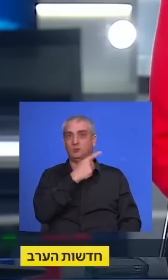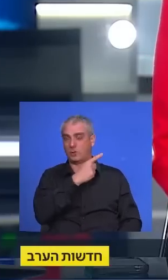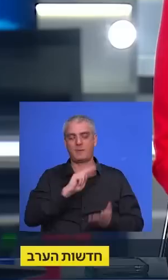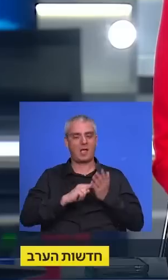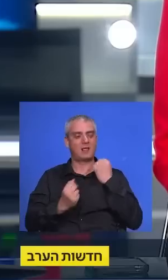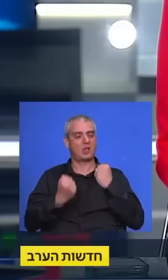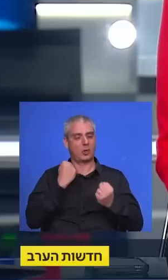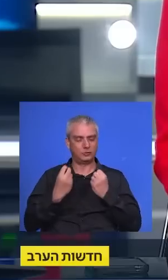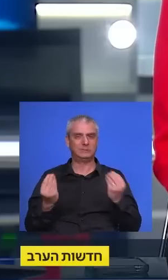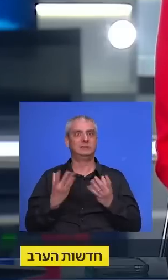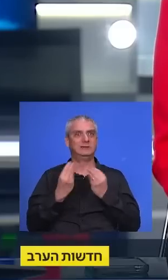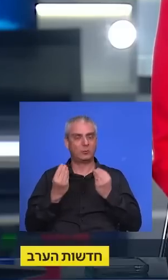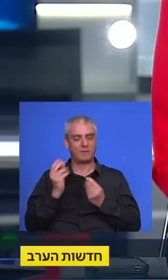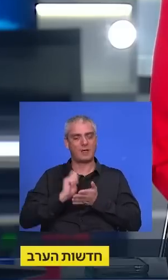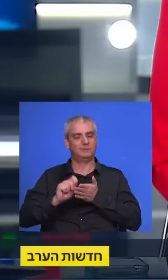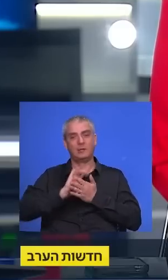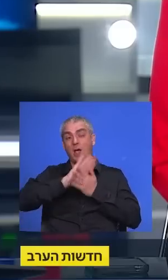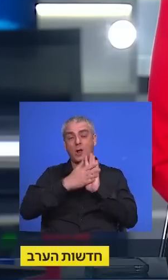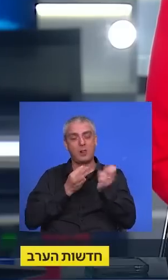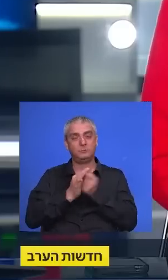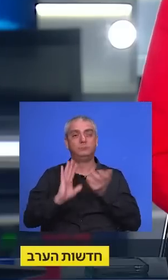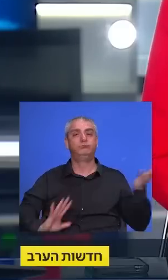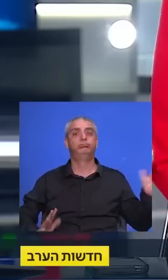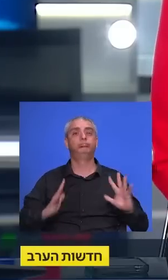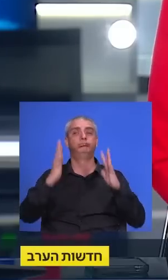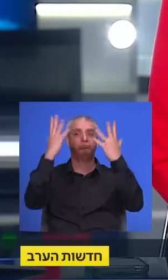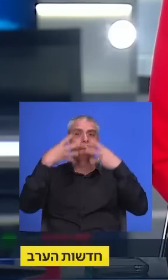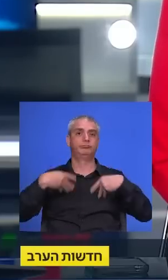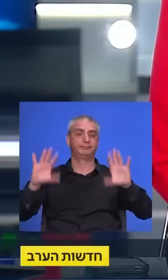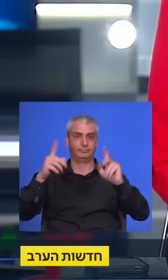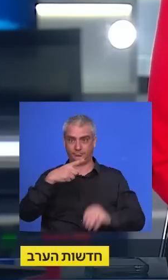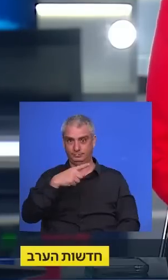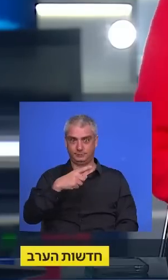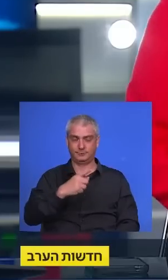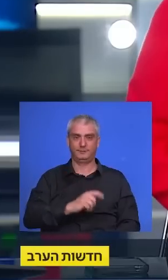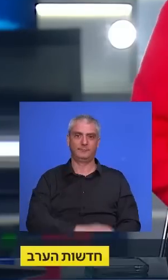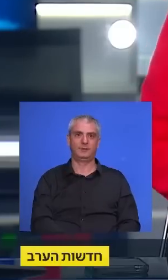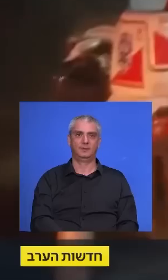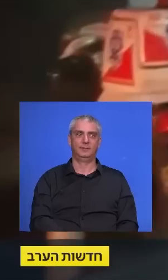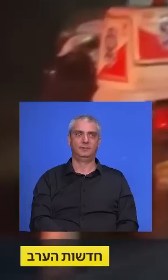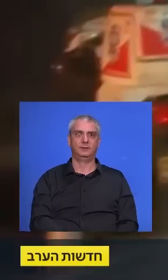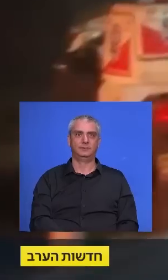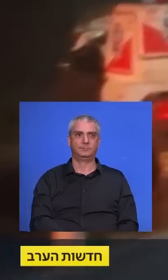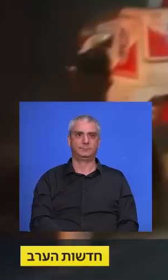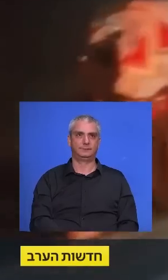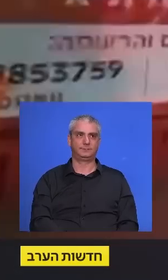המועדון, ציוד רע וגם משרדים, הכל עלה בלהבות, ואופר חלפון כתבנו היה שם היום.